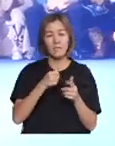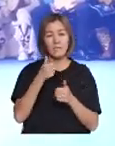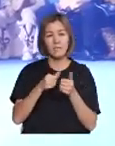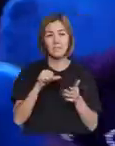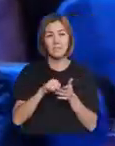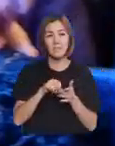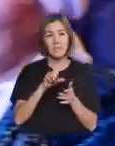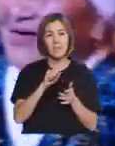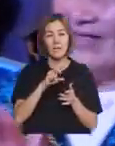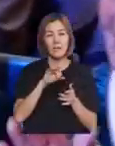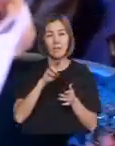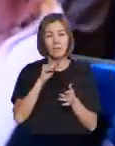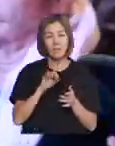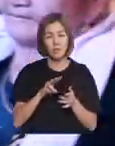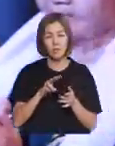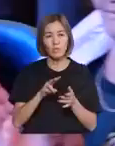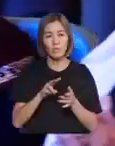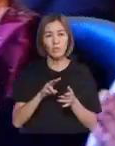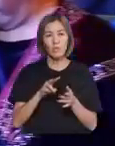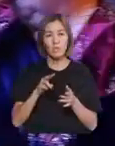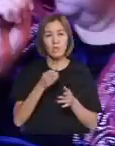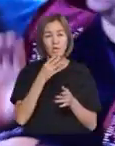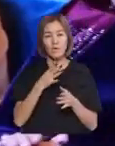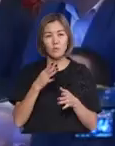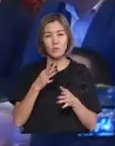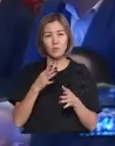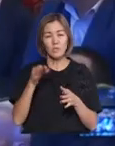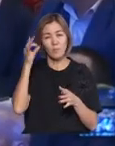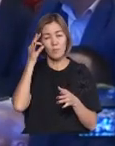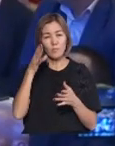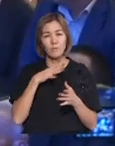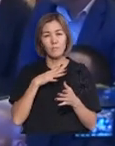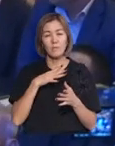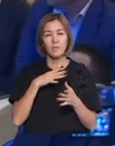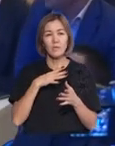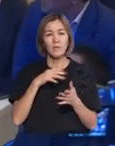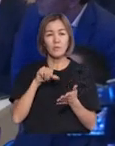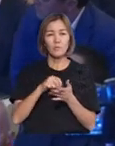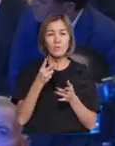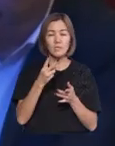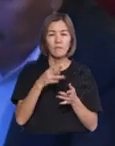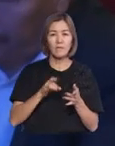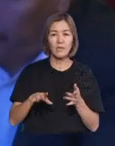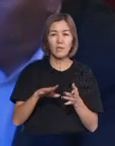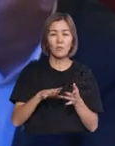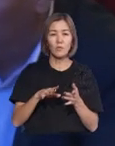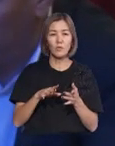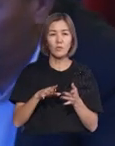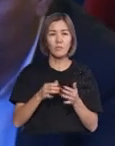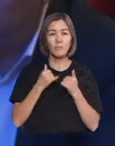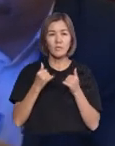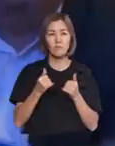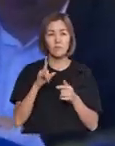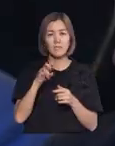Альтай, который смог создать теплую и дружескую атмосферу. Напомним, талантливые участники из двух регионов сражались за приз,